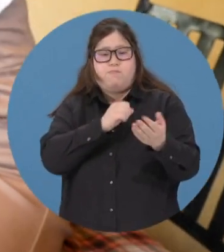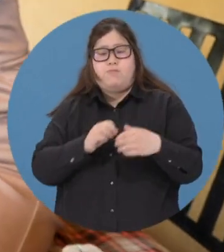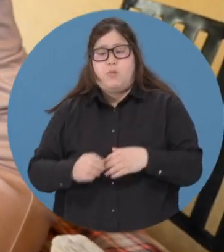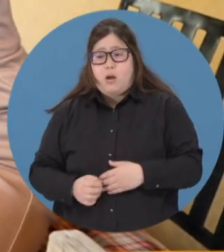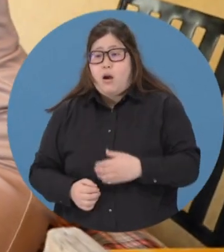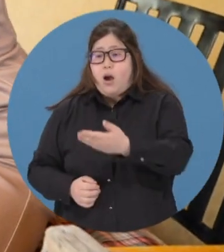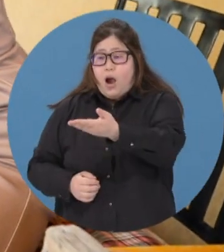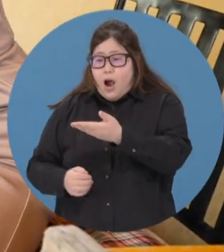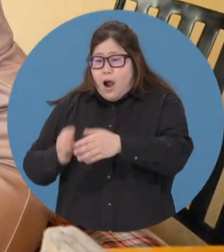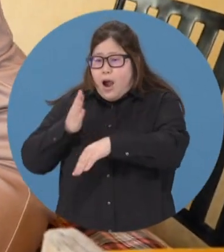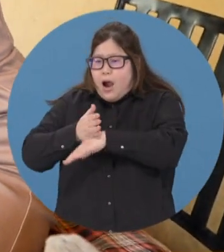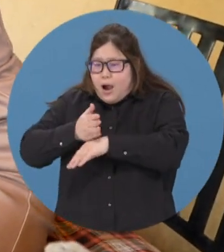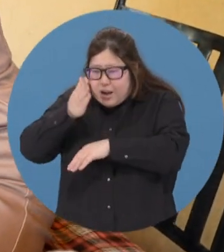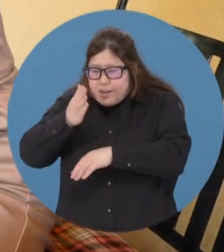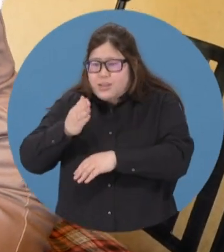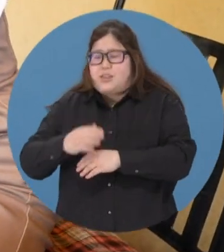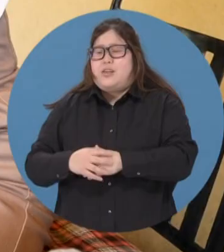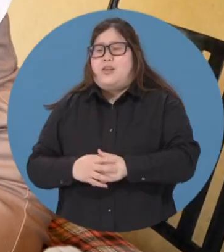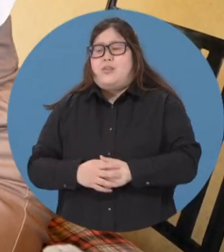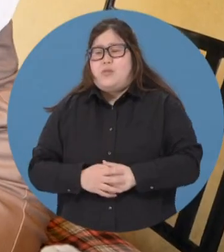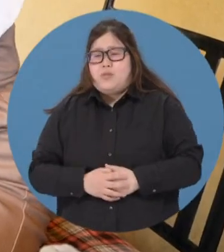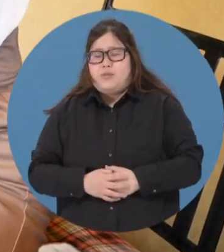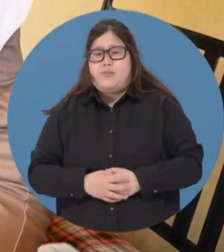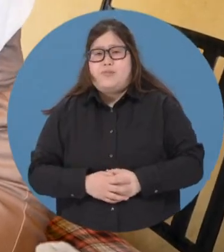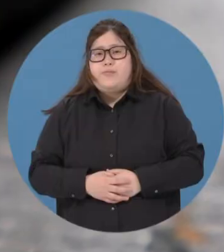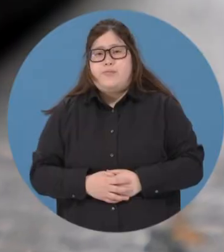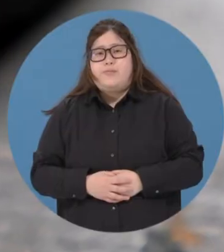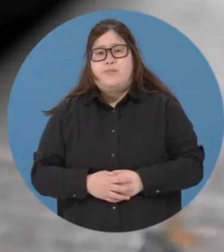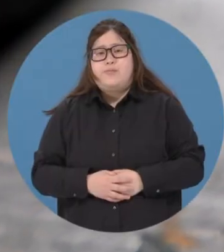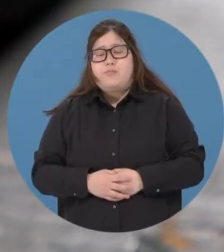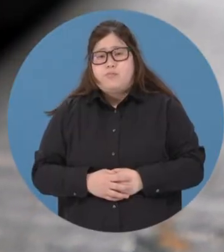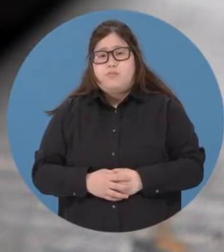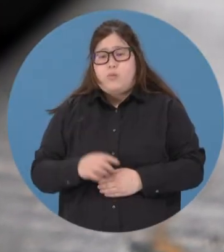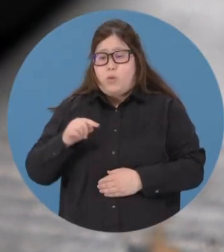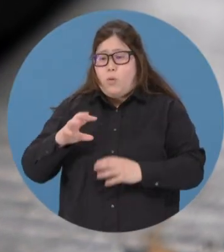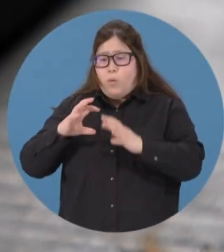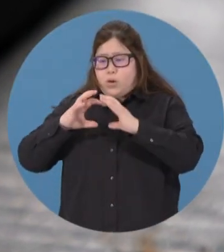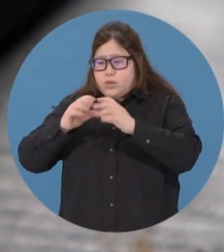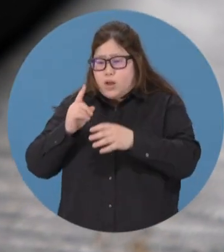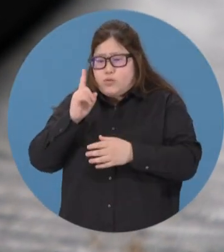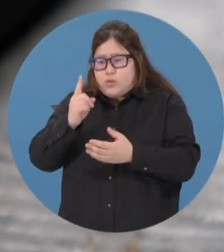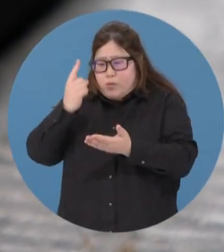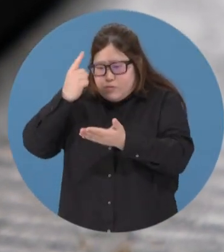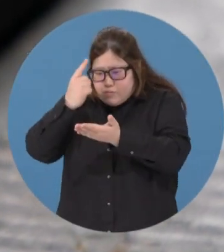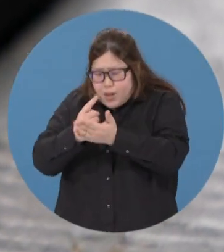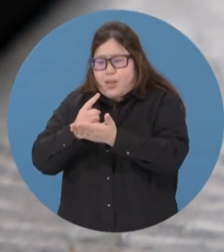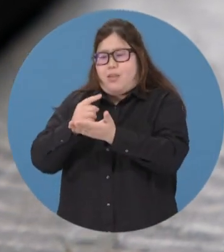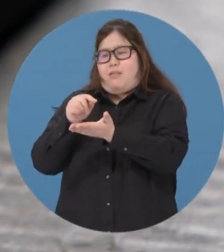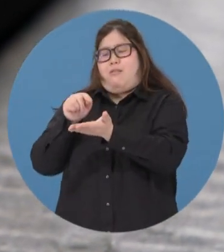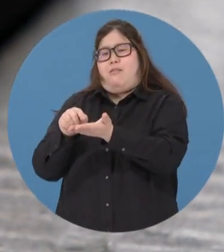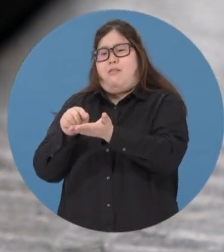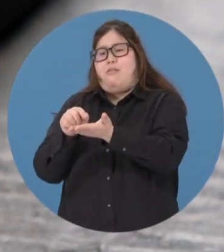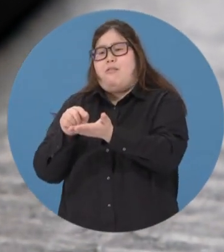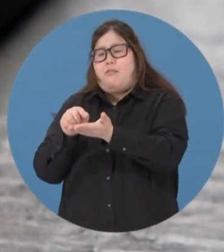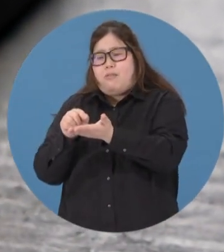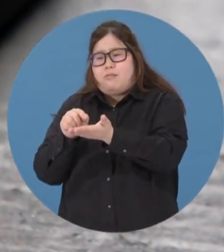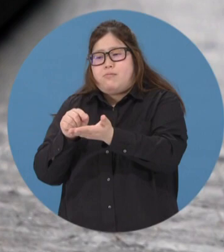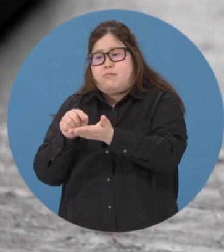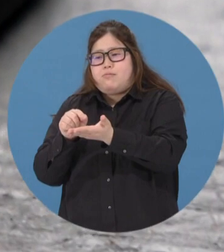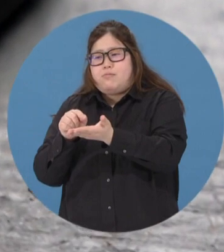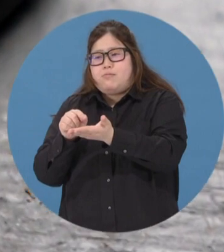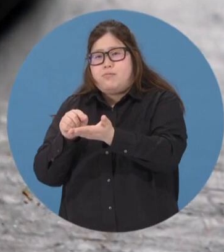はい、 ありがとうございます、はい、すごい、本当に世界に一つだけの形の硯です